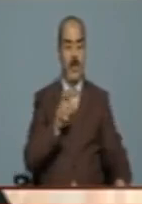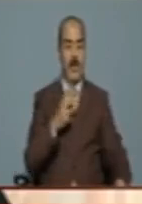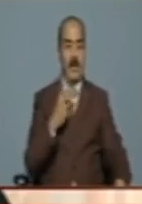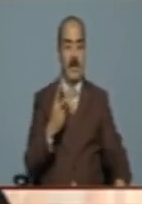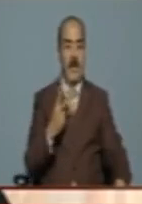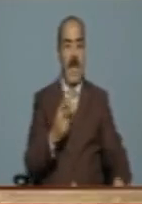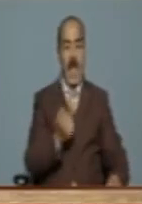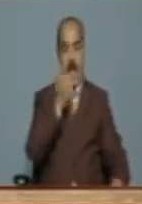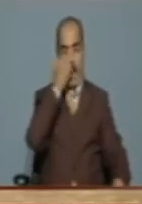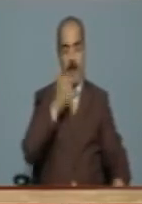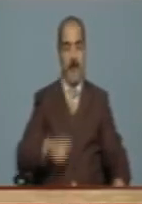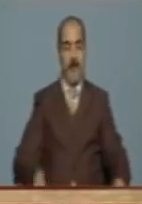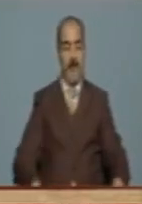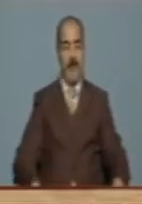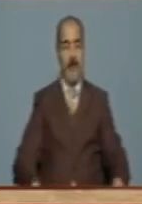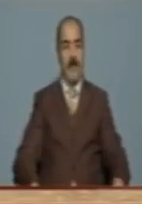39,702,000.